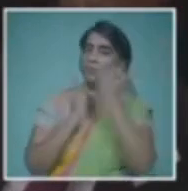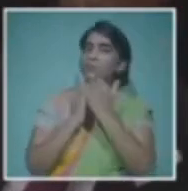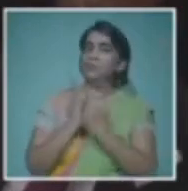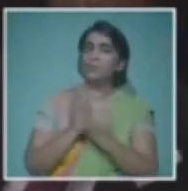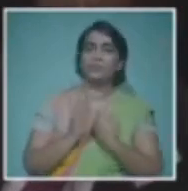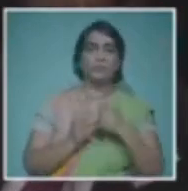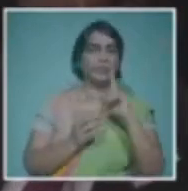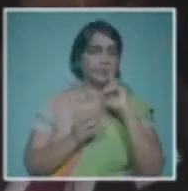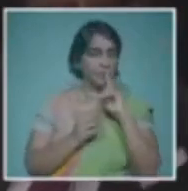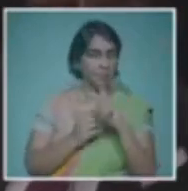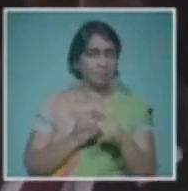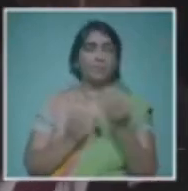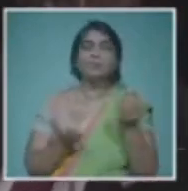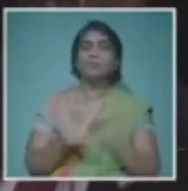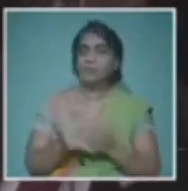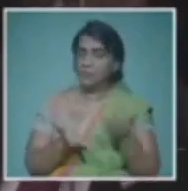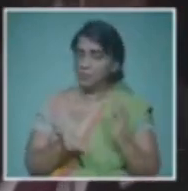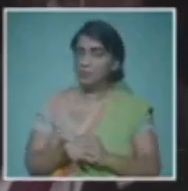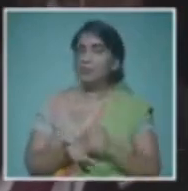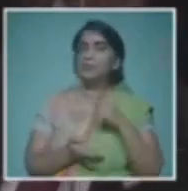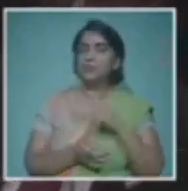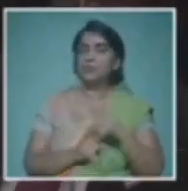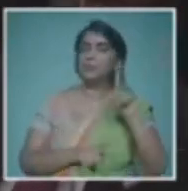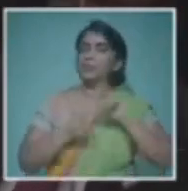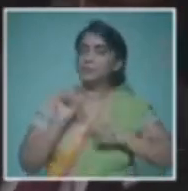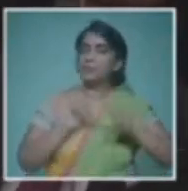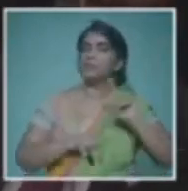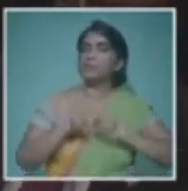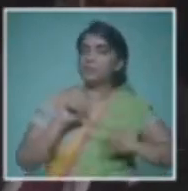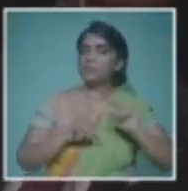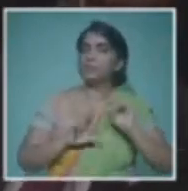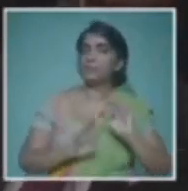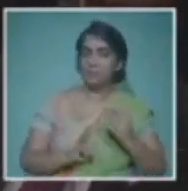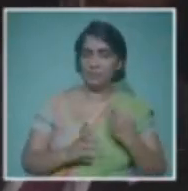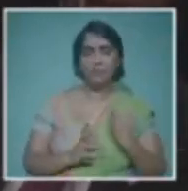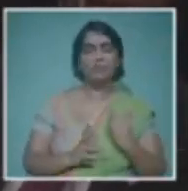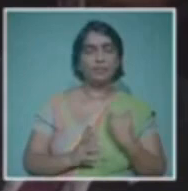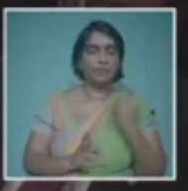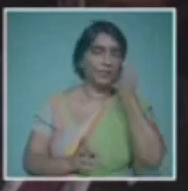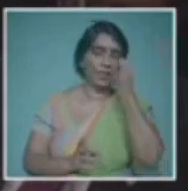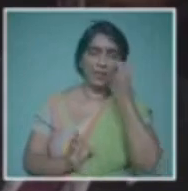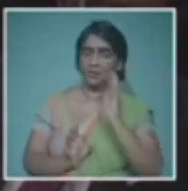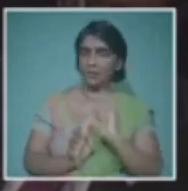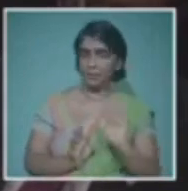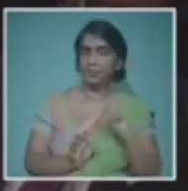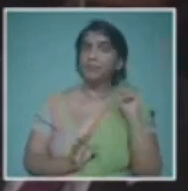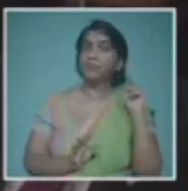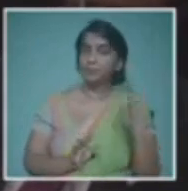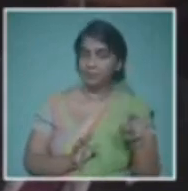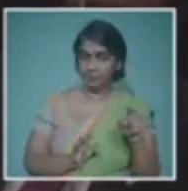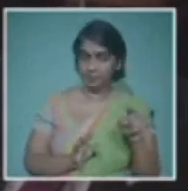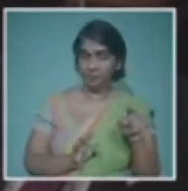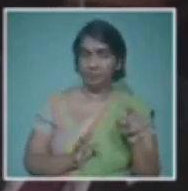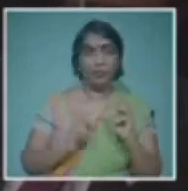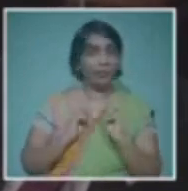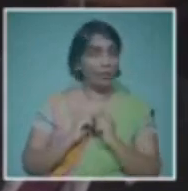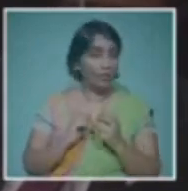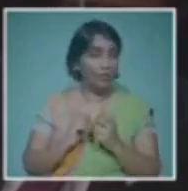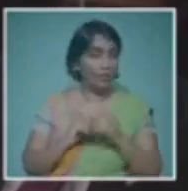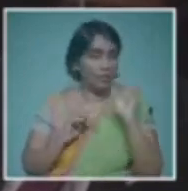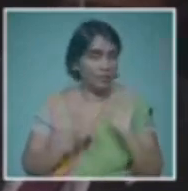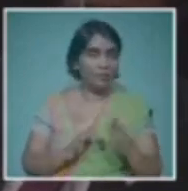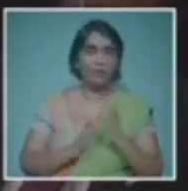ඉදිරිපත් කරාම යලි යලි එතුමා සාකච්ඡා කරාවි කියන ටික ගැන සැකයක් නැහැ. එහෙම ගැටලුවක් මත